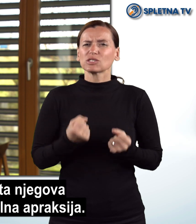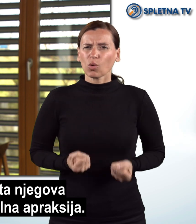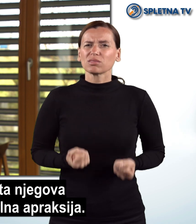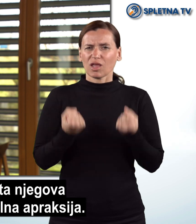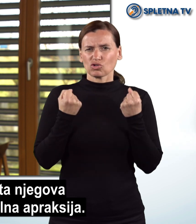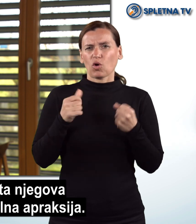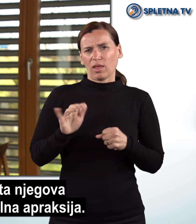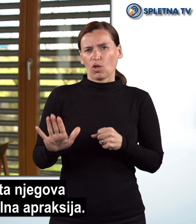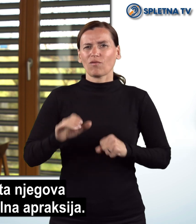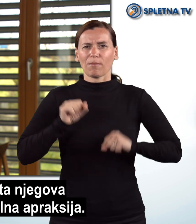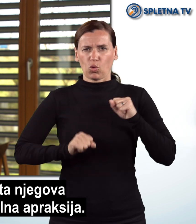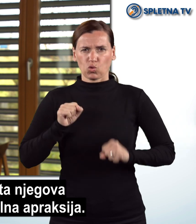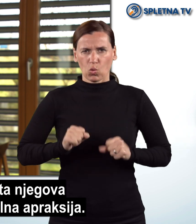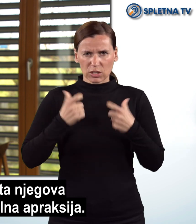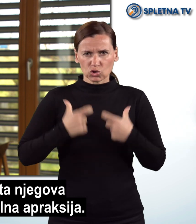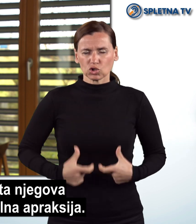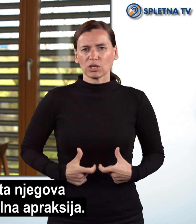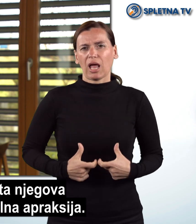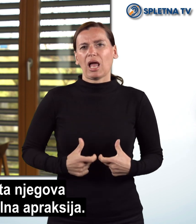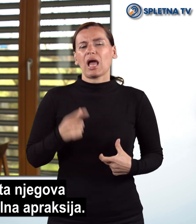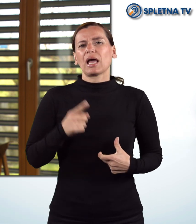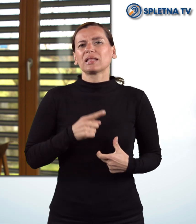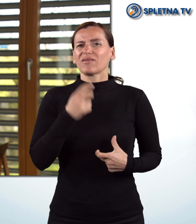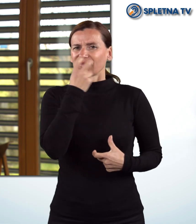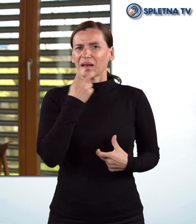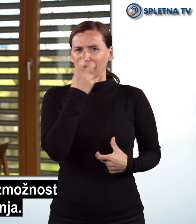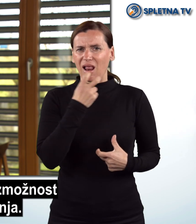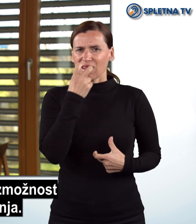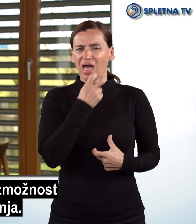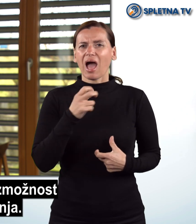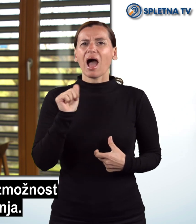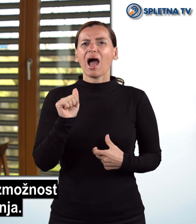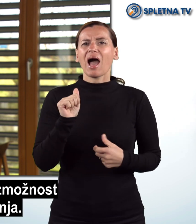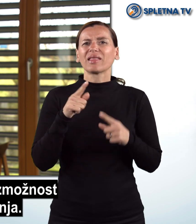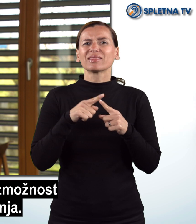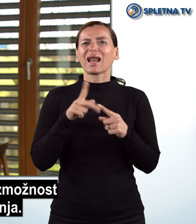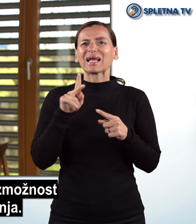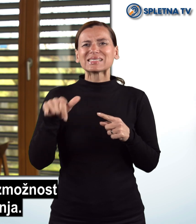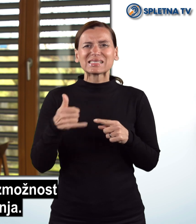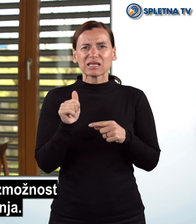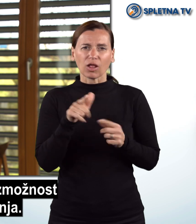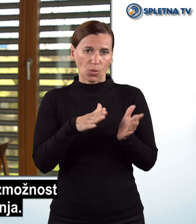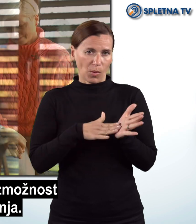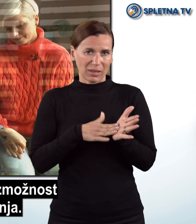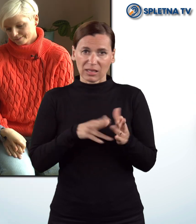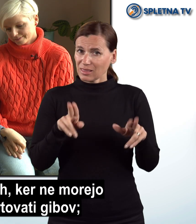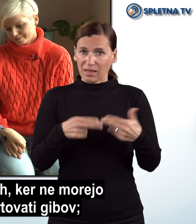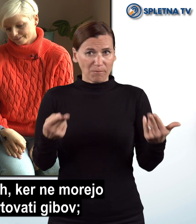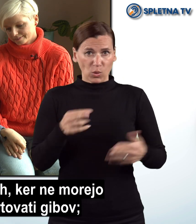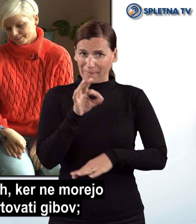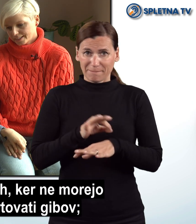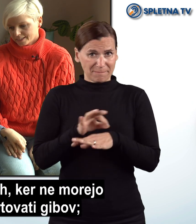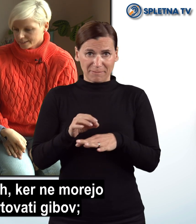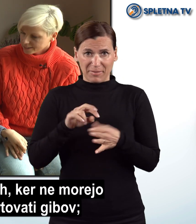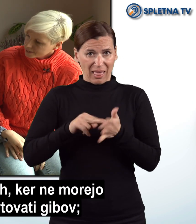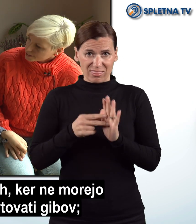njegova motorična in verbalna apraksija. To pomeni nezmožnost planiranja.